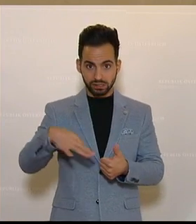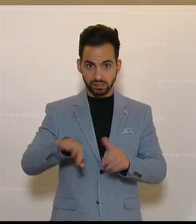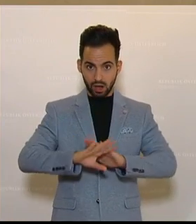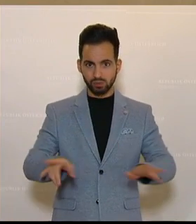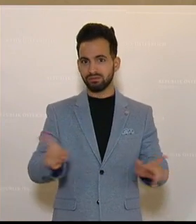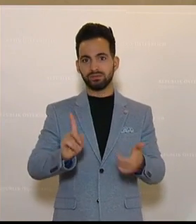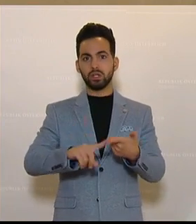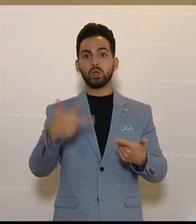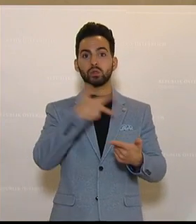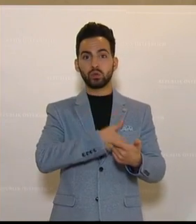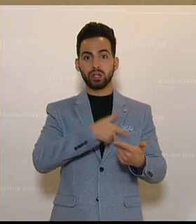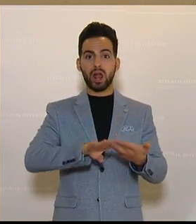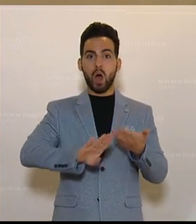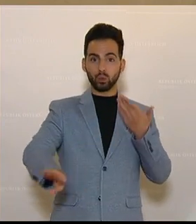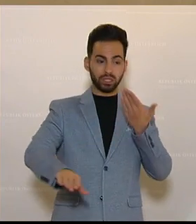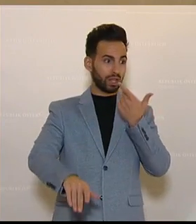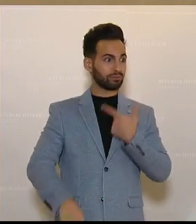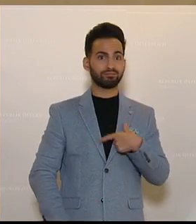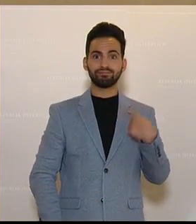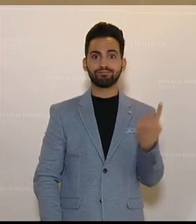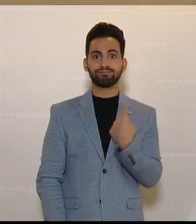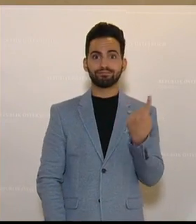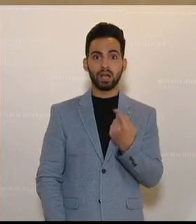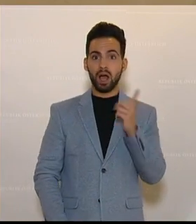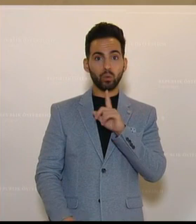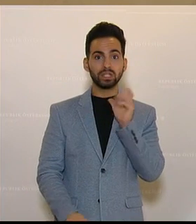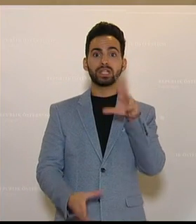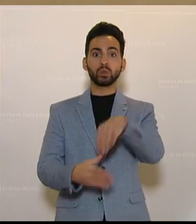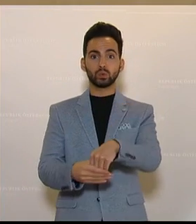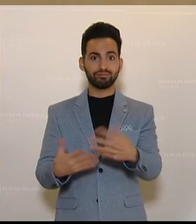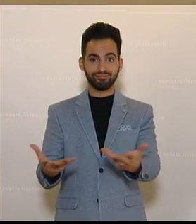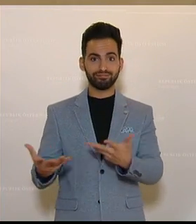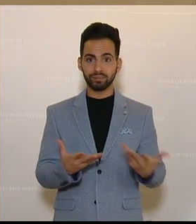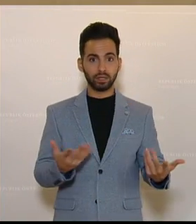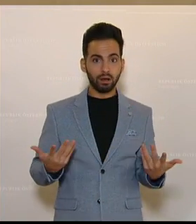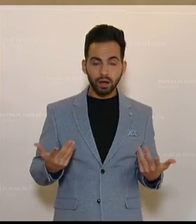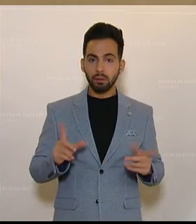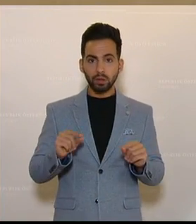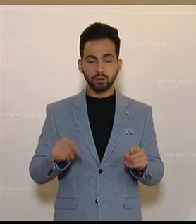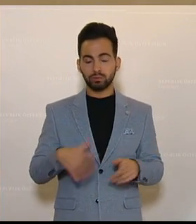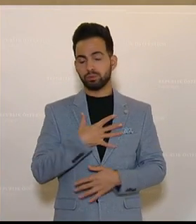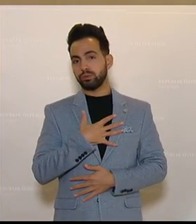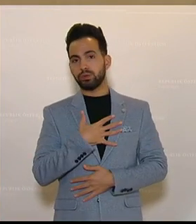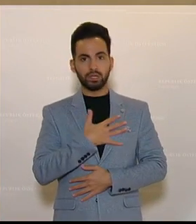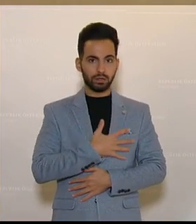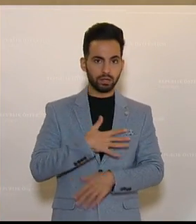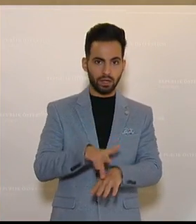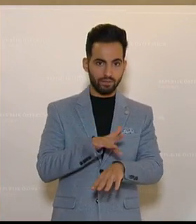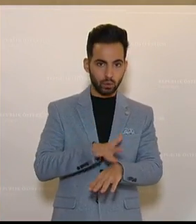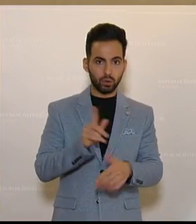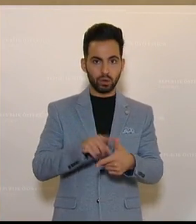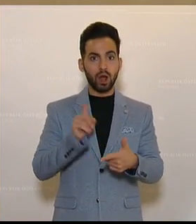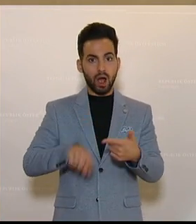es bedeutet soziale Ausgrenzung. Nicht dazu zu gehören, ist nicht einfach nur ein furchtbares Gefühl,